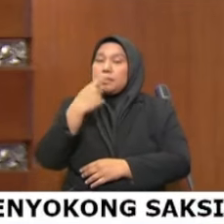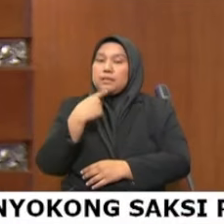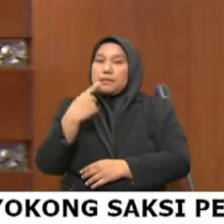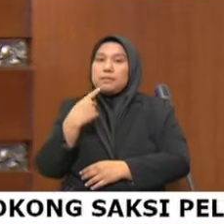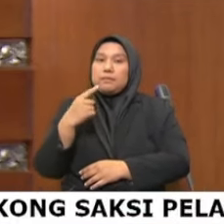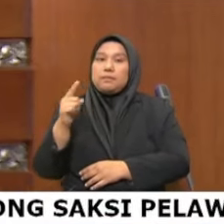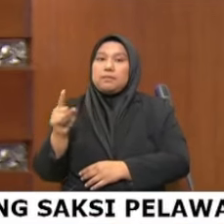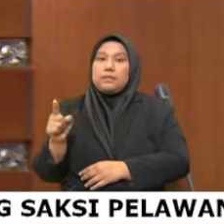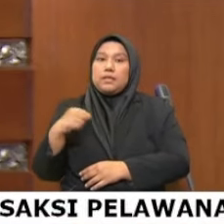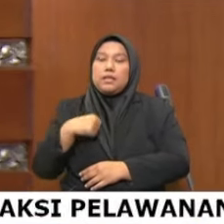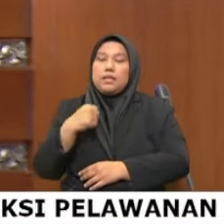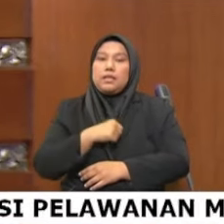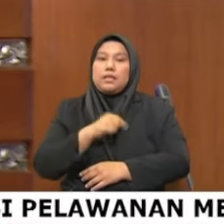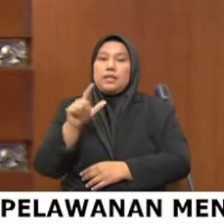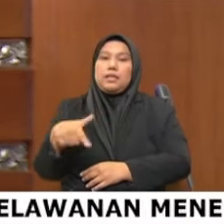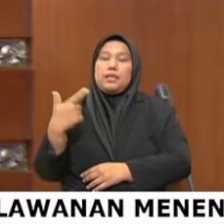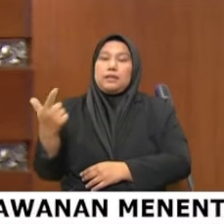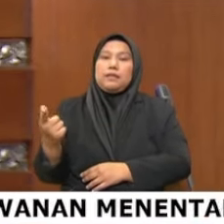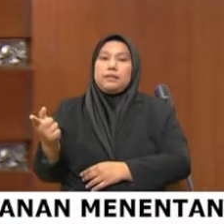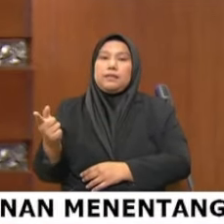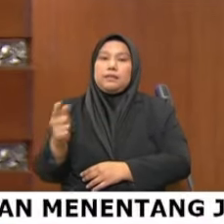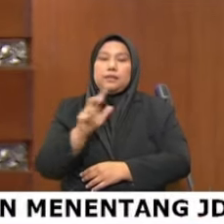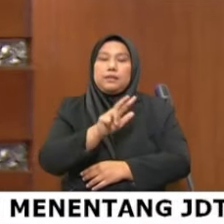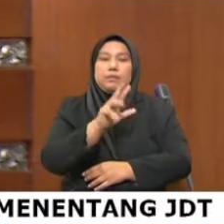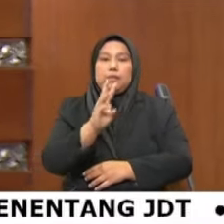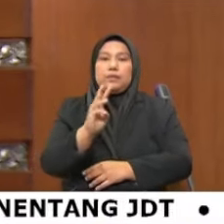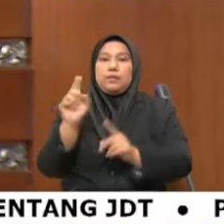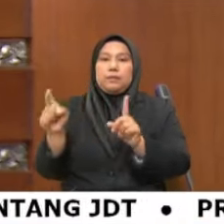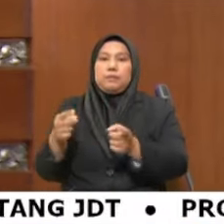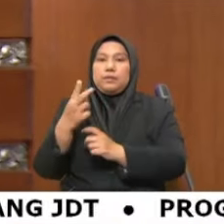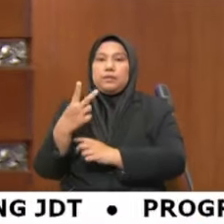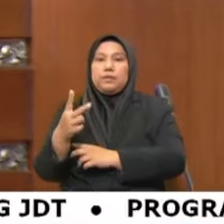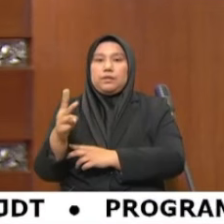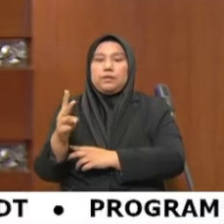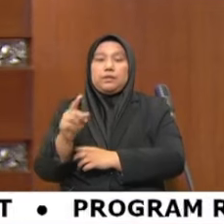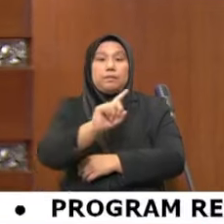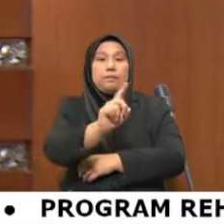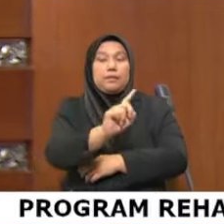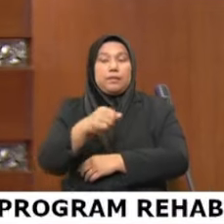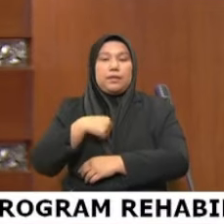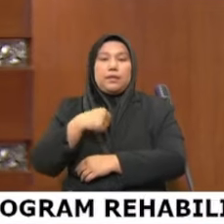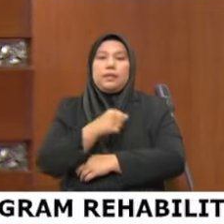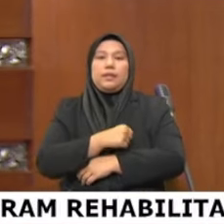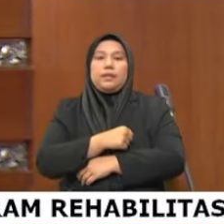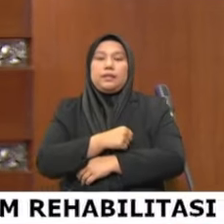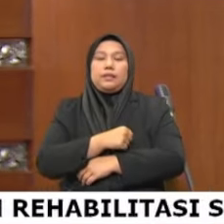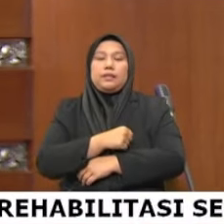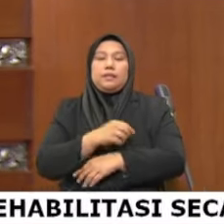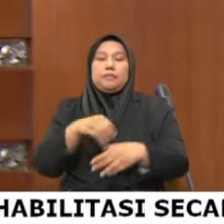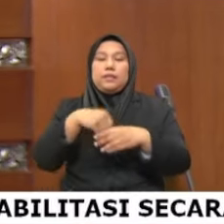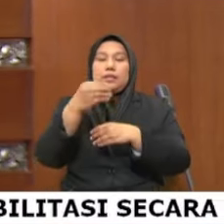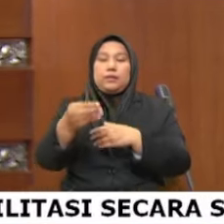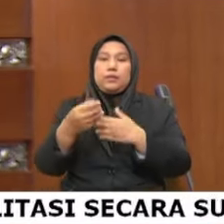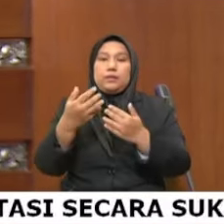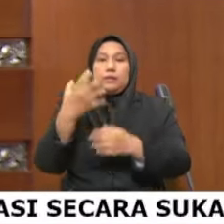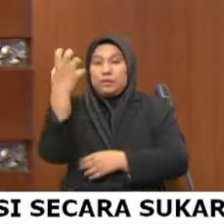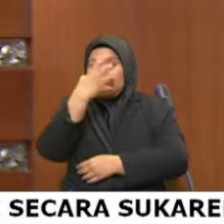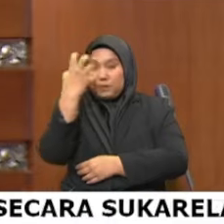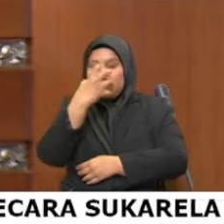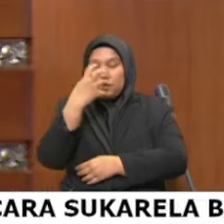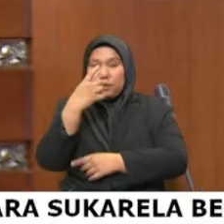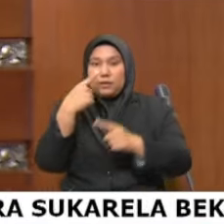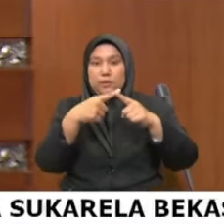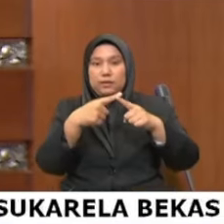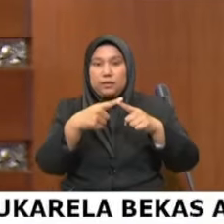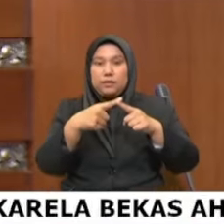dan juga Peraturan 36-12 di mana mana-mana ahli yang mengeluarkan kenyataan yang mengelirukan Dewan adalah disifat